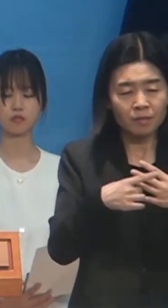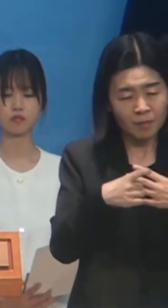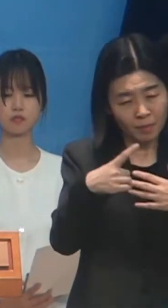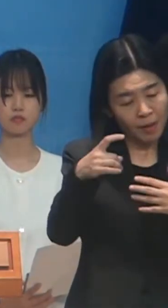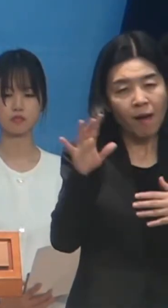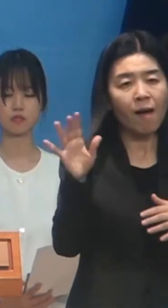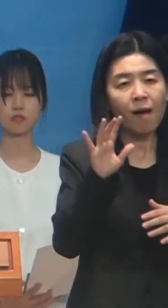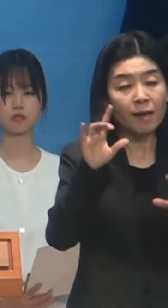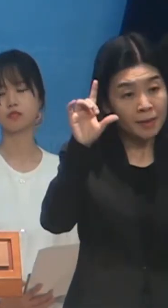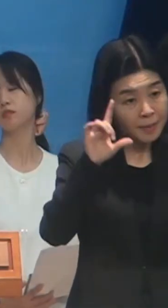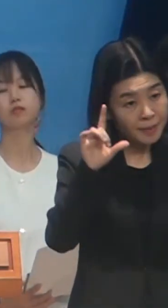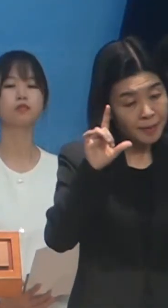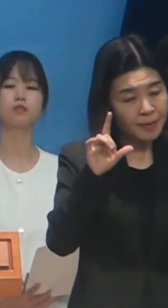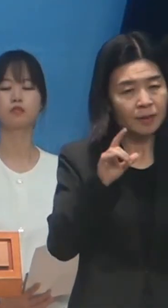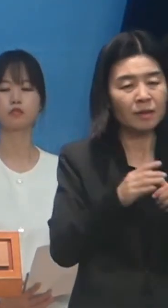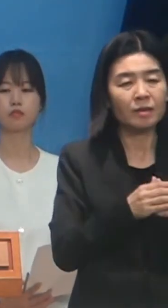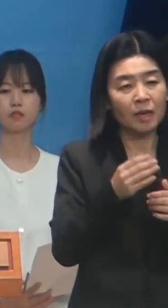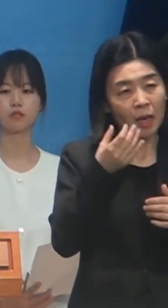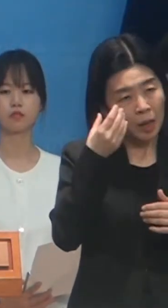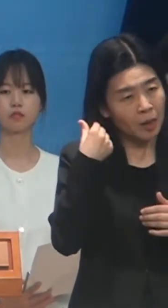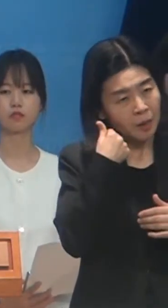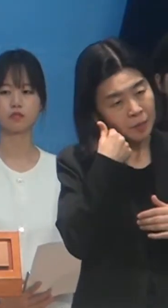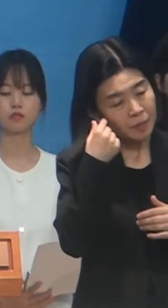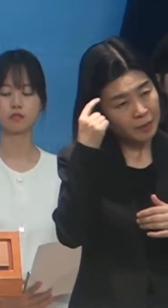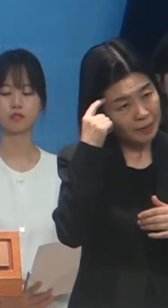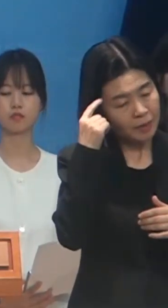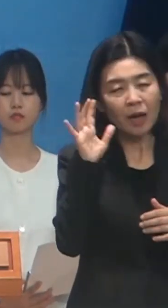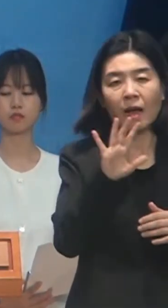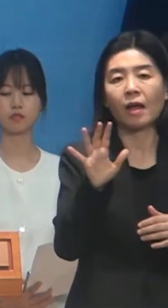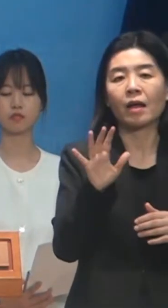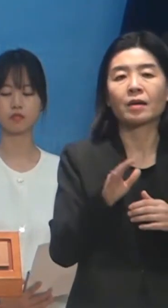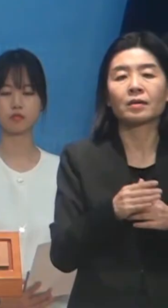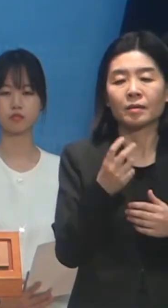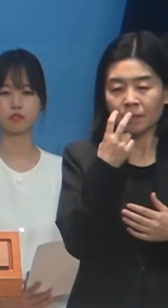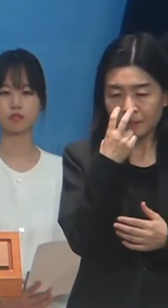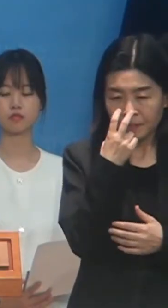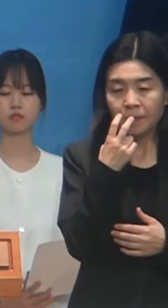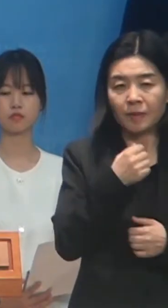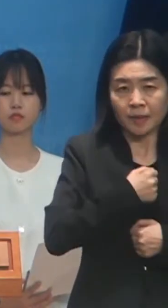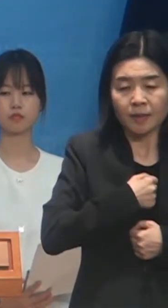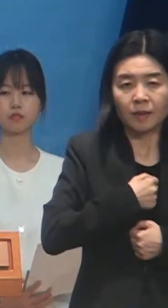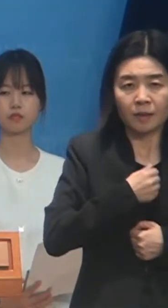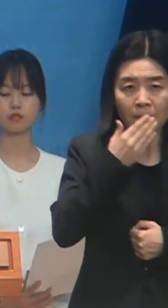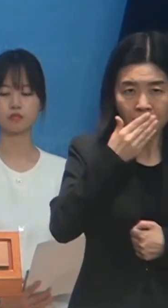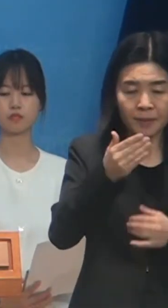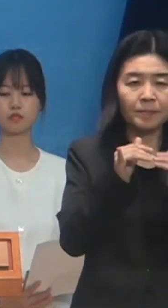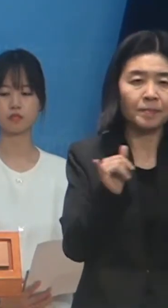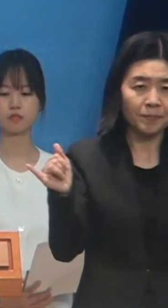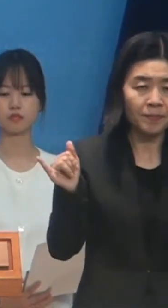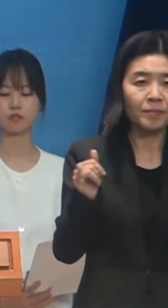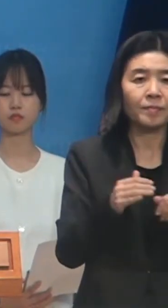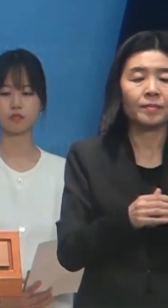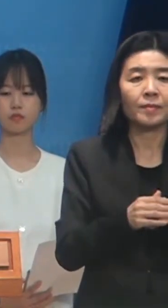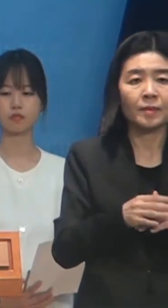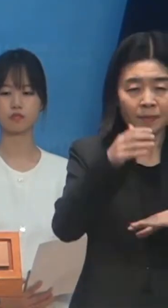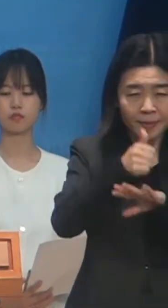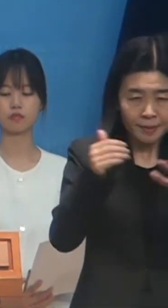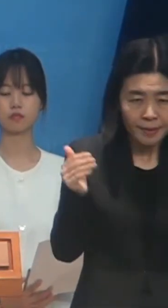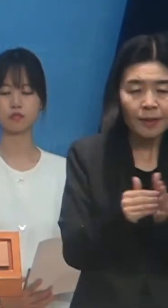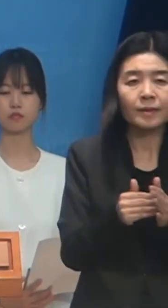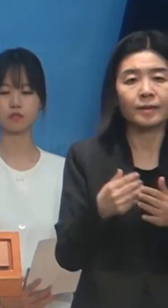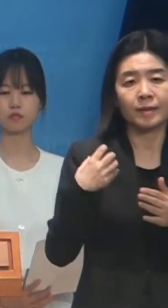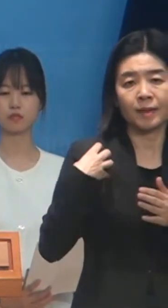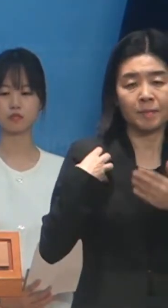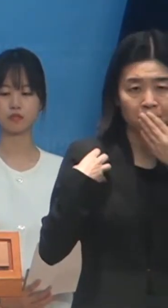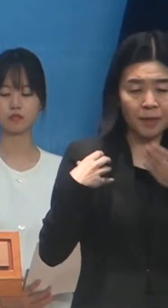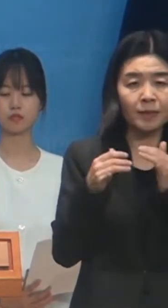말잔치나 이미지에 기대지 않을 것입니다. 지킬 줄 아는 사람, 그리고 끝까지 함께할 수 있는